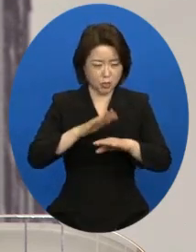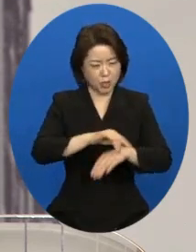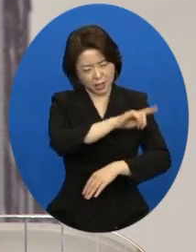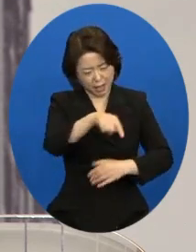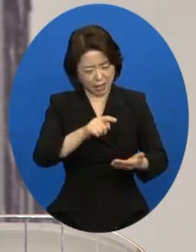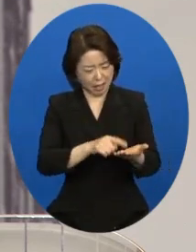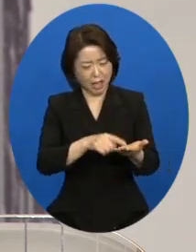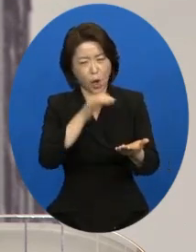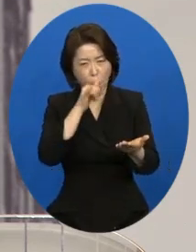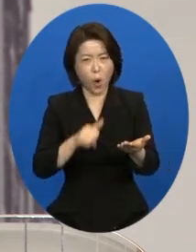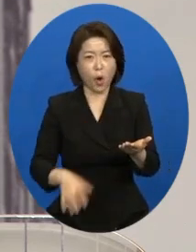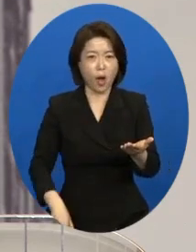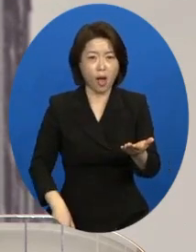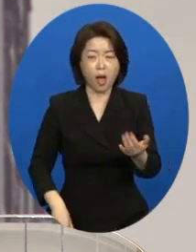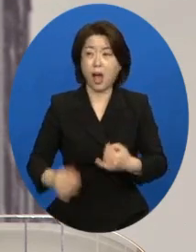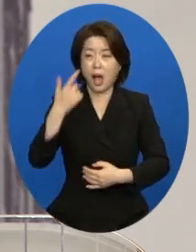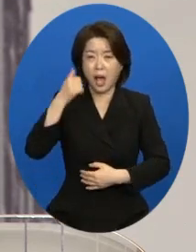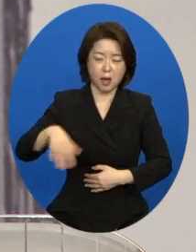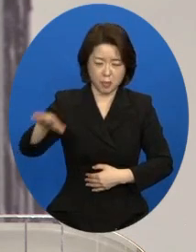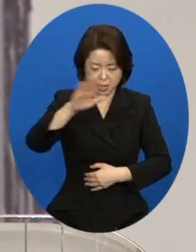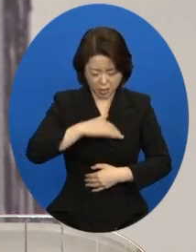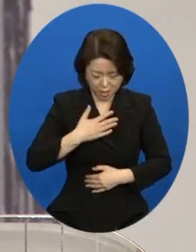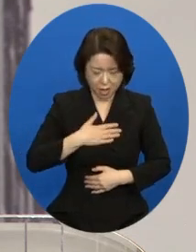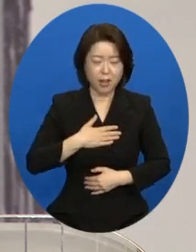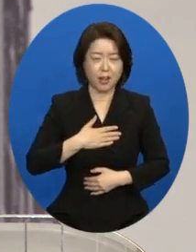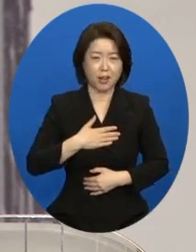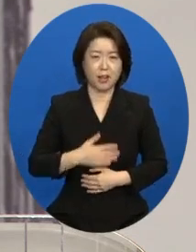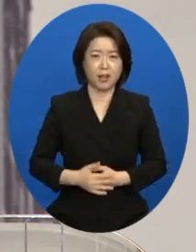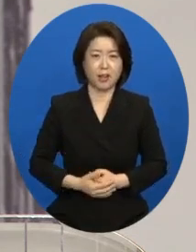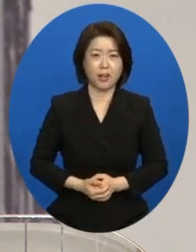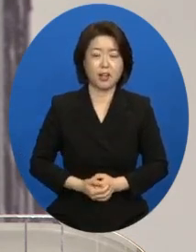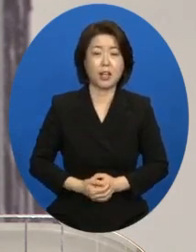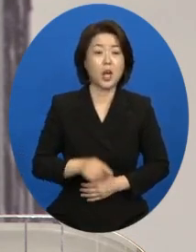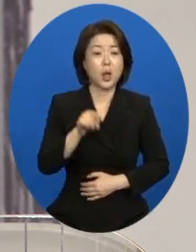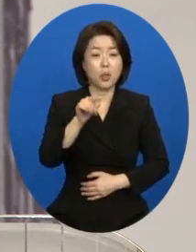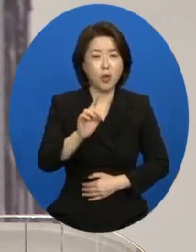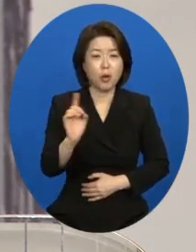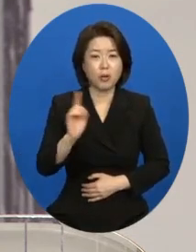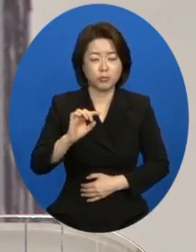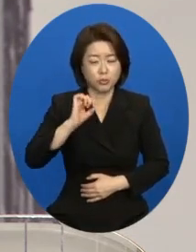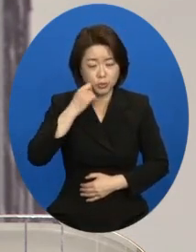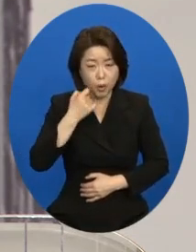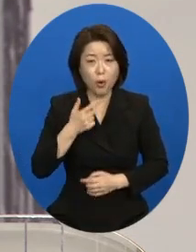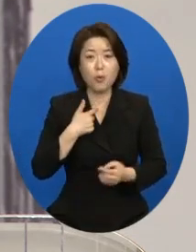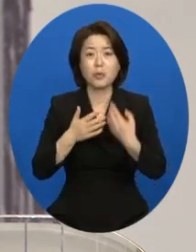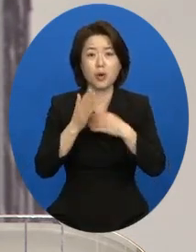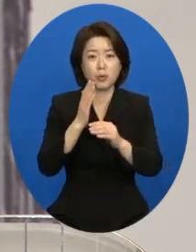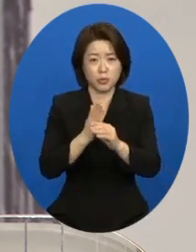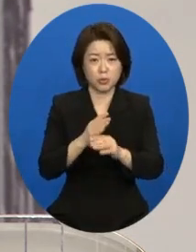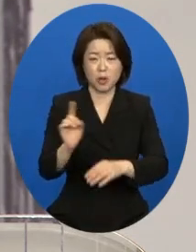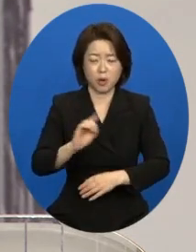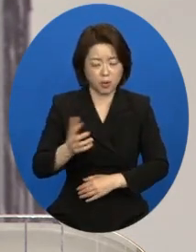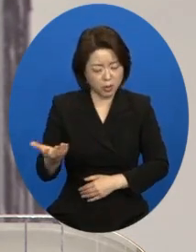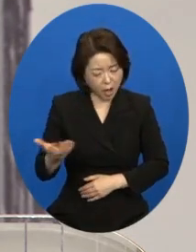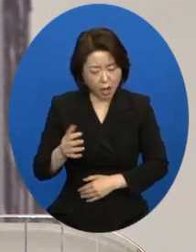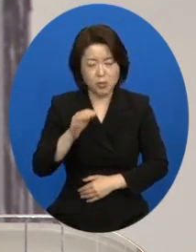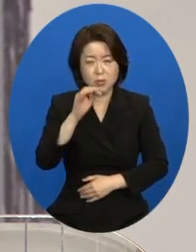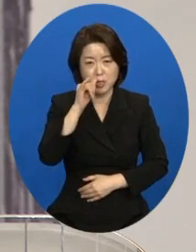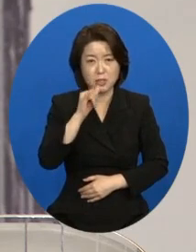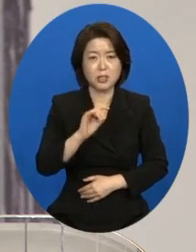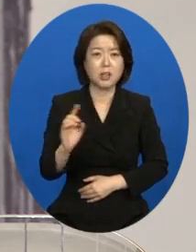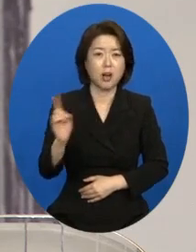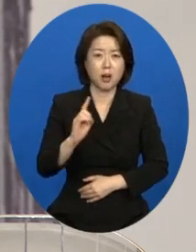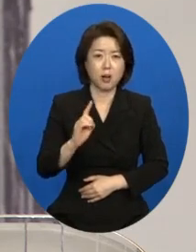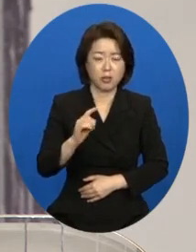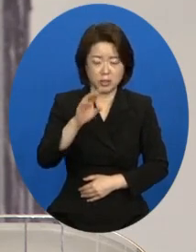있어. 아빠는 다 알아. 너가 무슨 어려움을 겪는지, 어떤 아픔이 있는지,